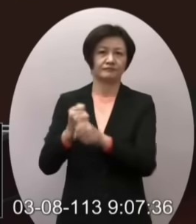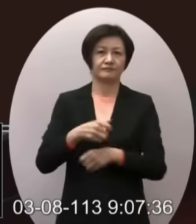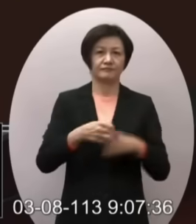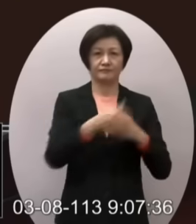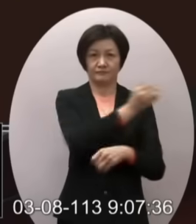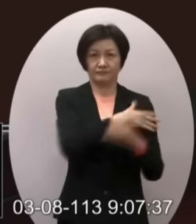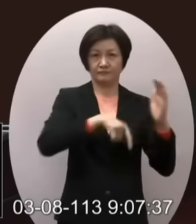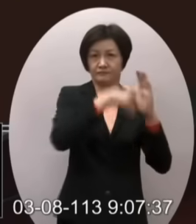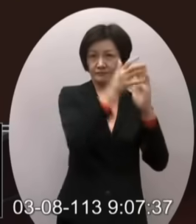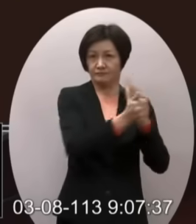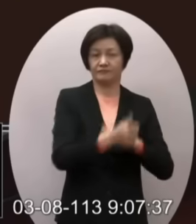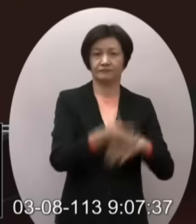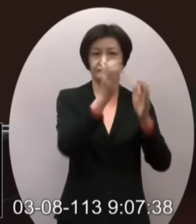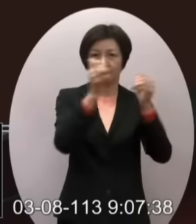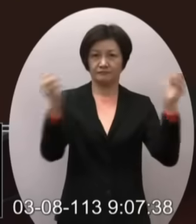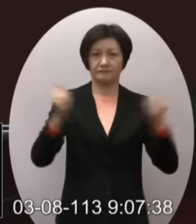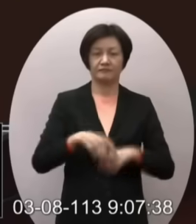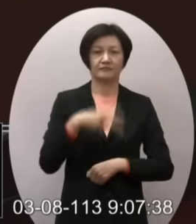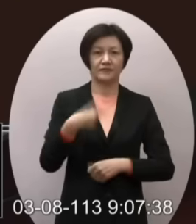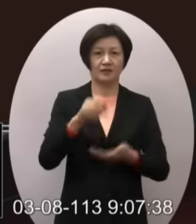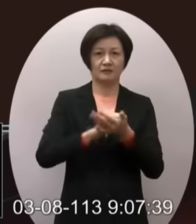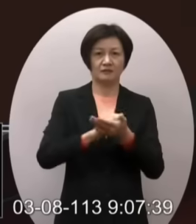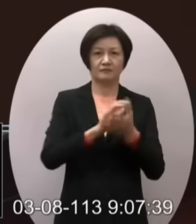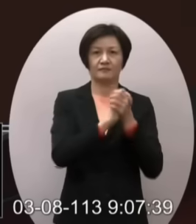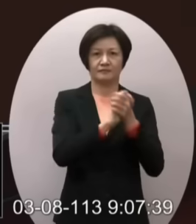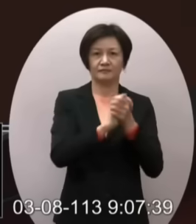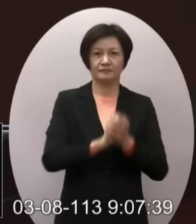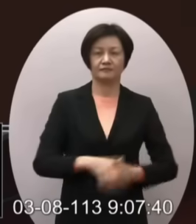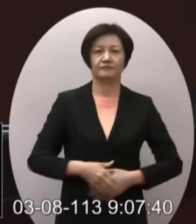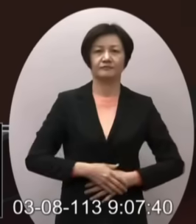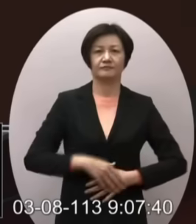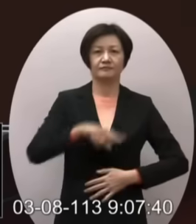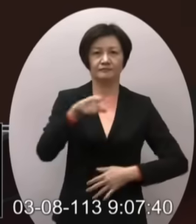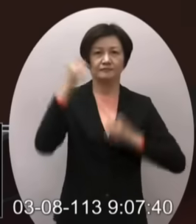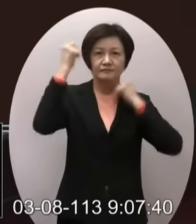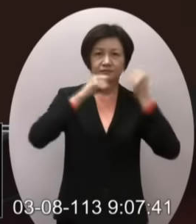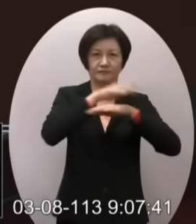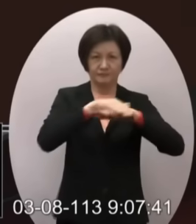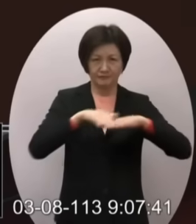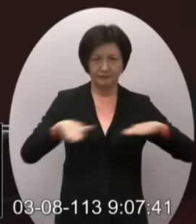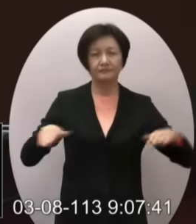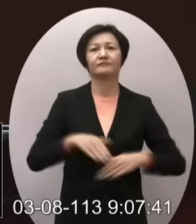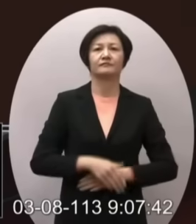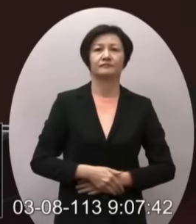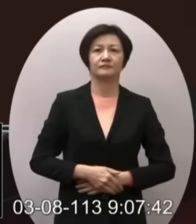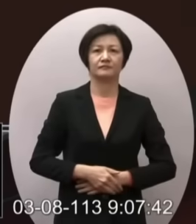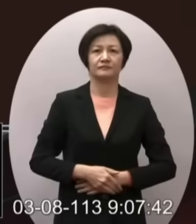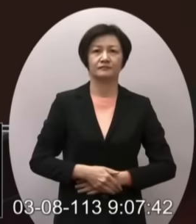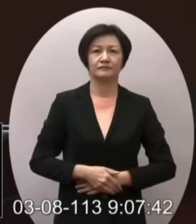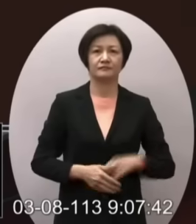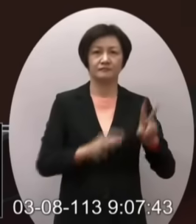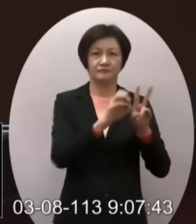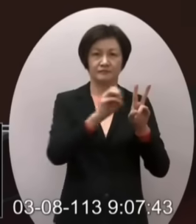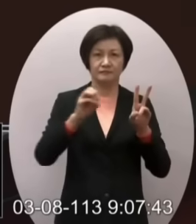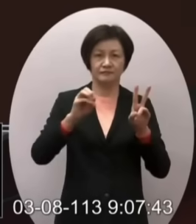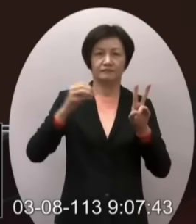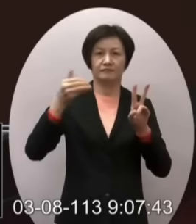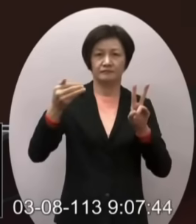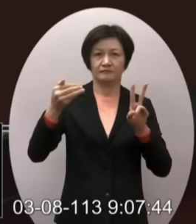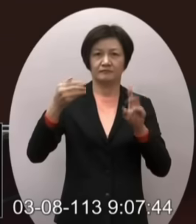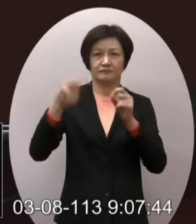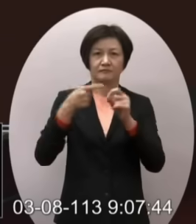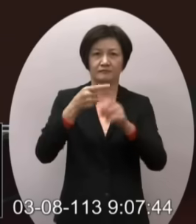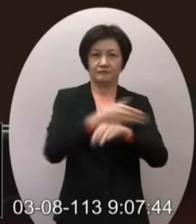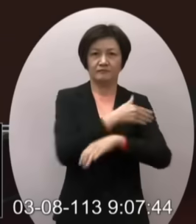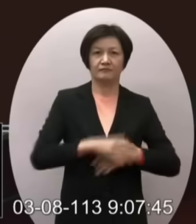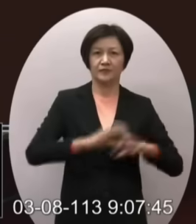各部会首长，以及我们各位媒体朋友先进，大家早安，大家好。自2009年国